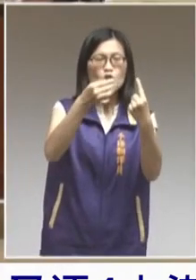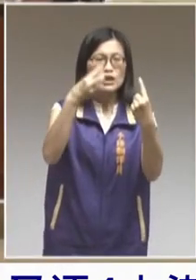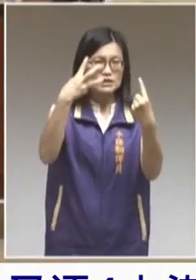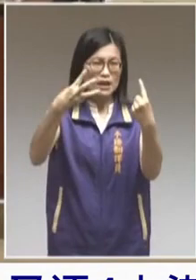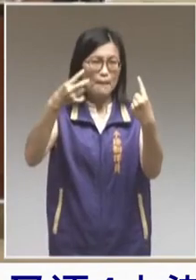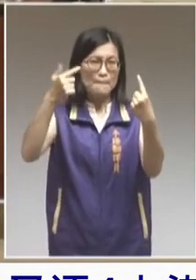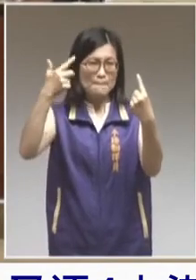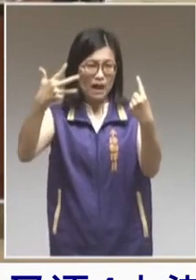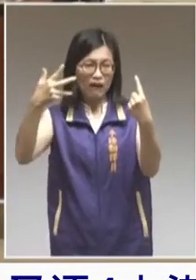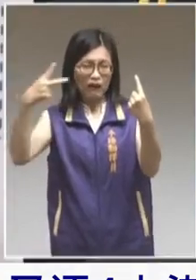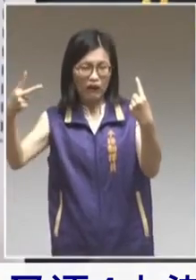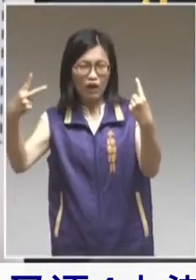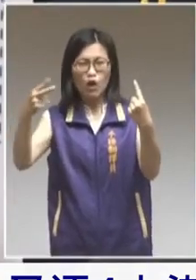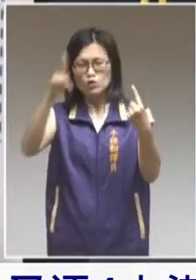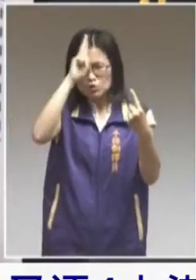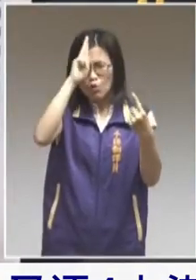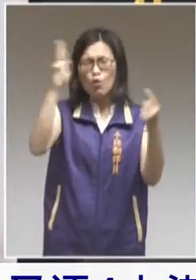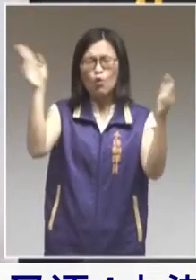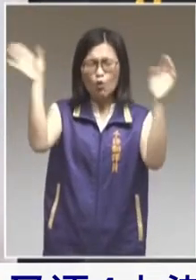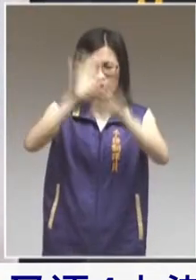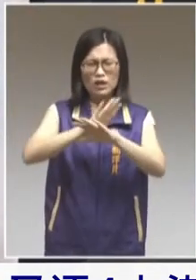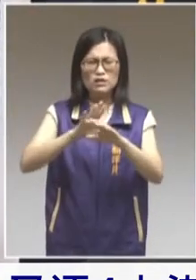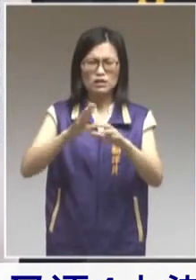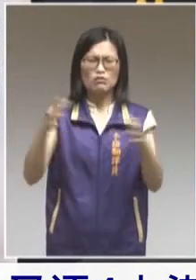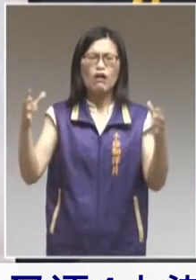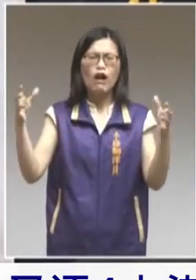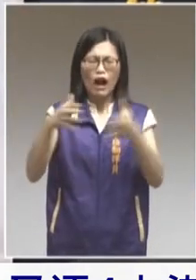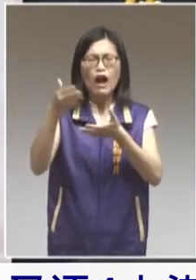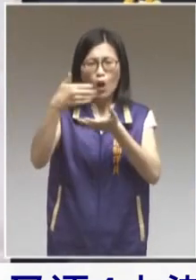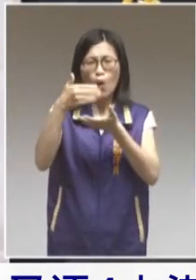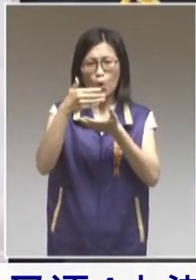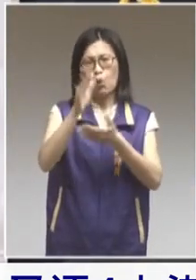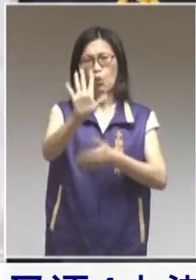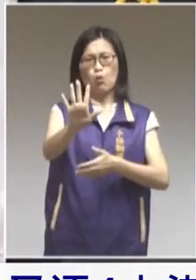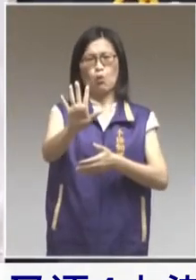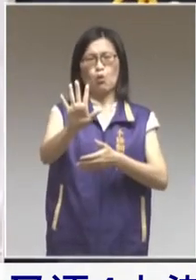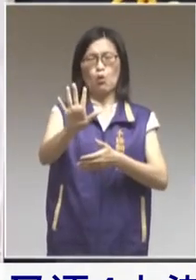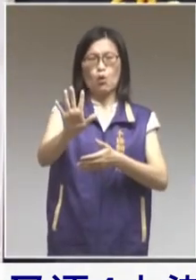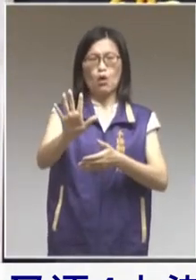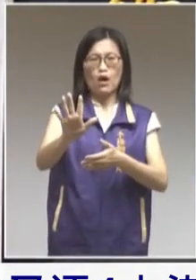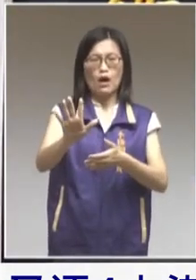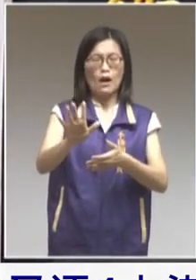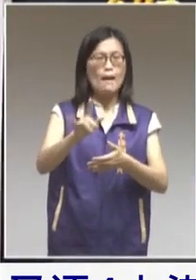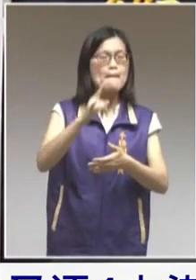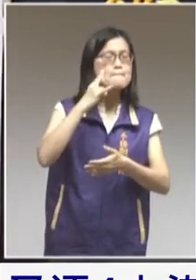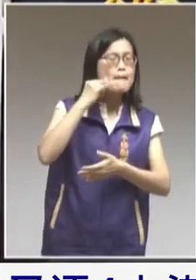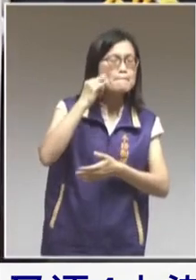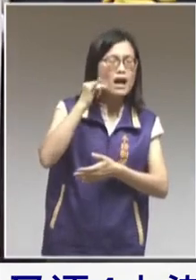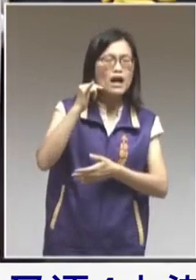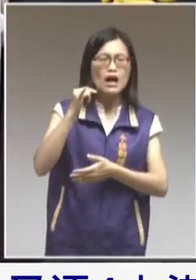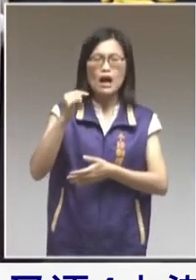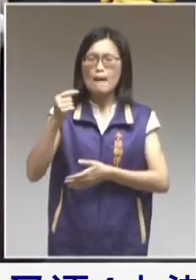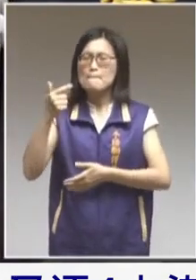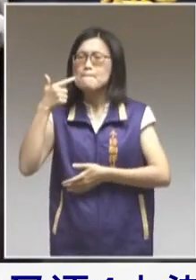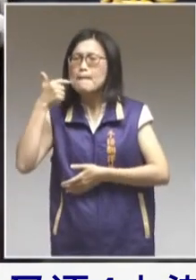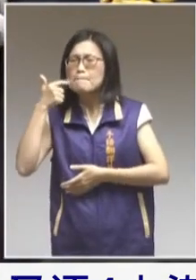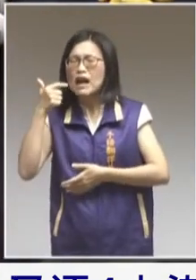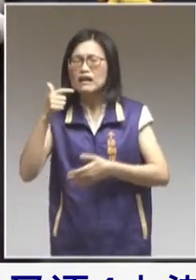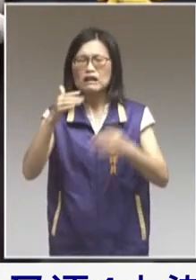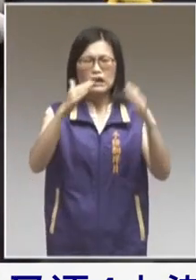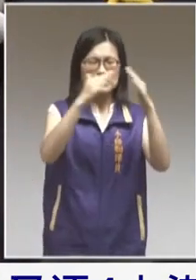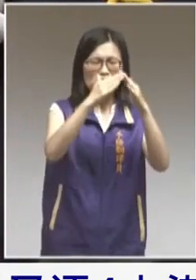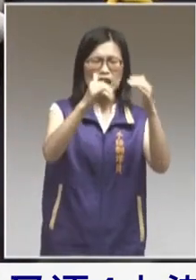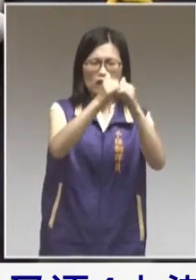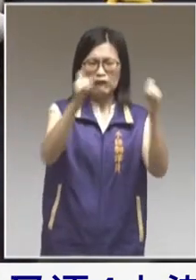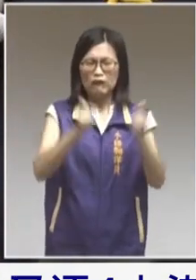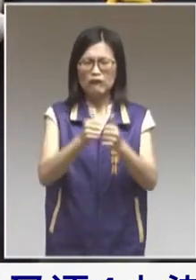1938、19382，就中午跟晚上都有参加家族聚餐一边是母系的家族，一边是父系的家族